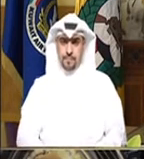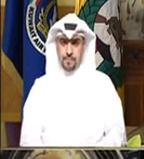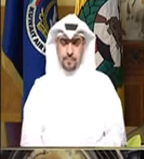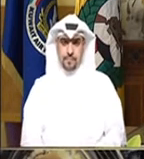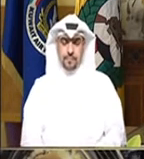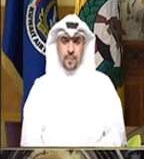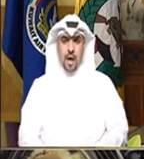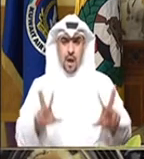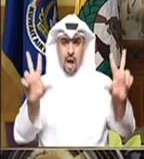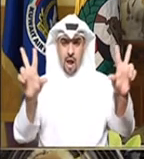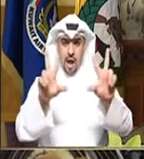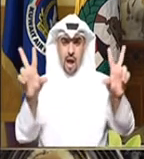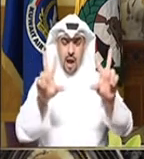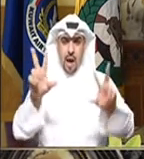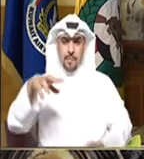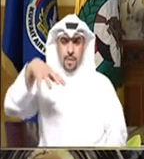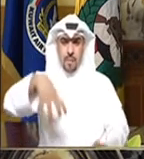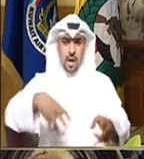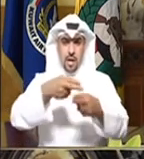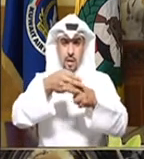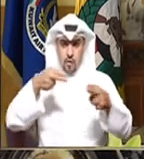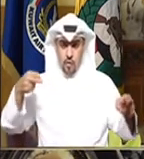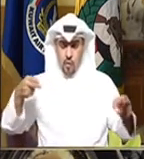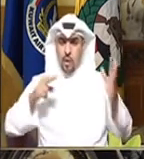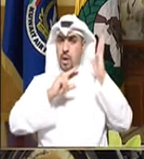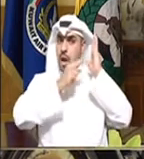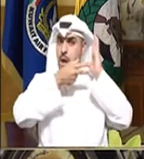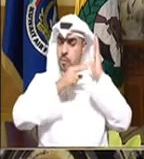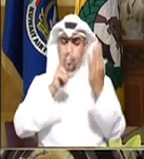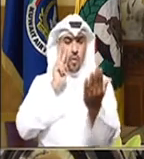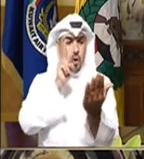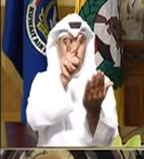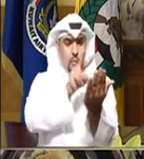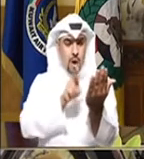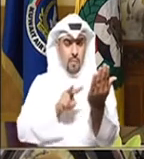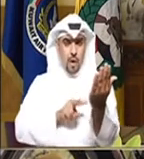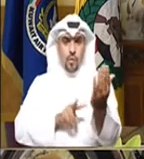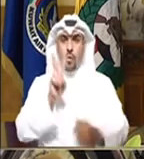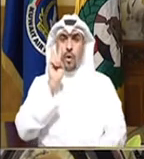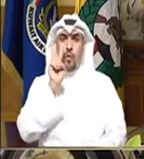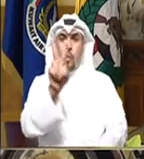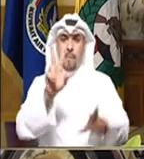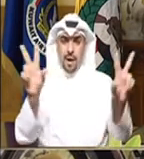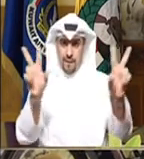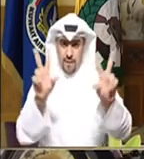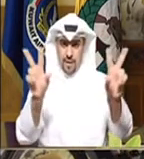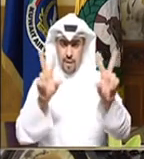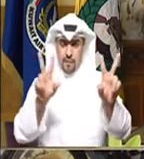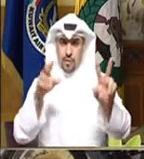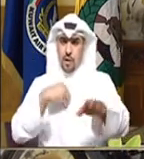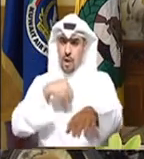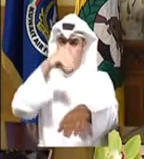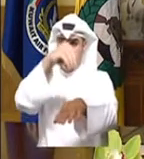بإعلامنا الكويتي المقروء والمسموع والمرئي ودعوته إلى بذل المزيد